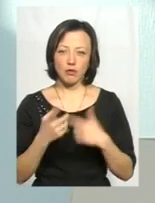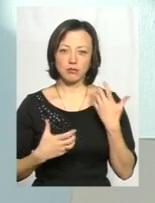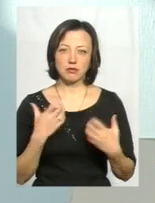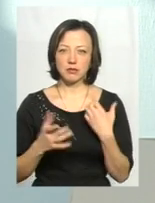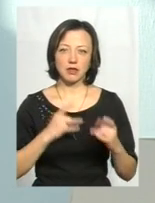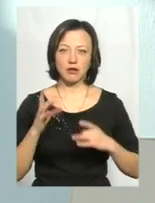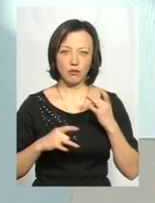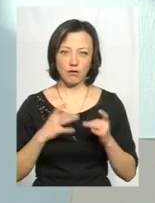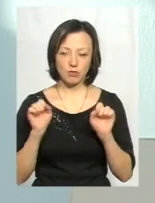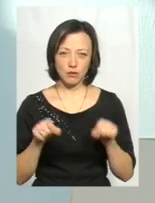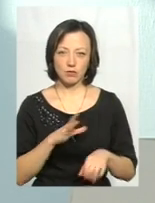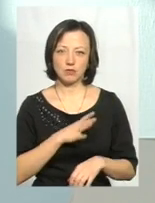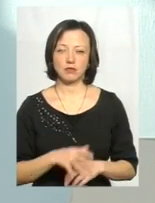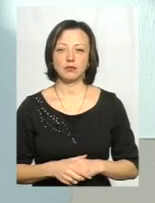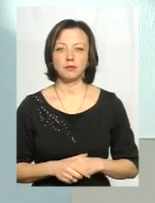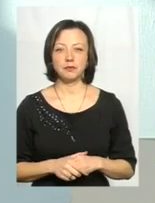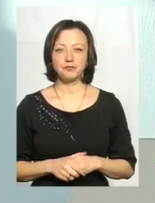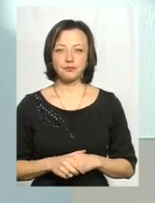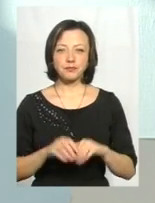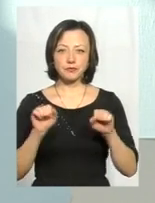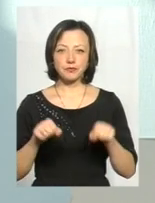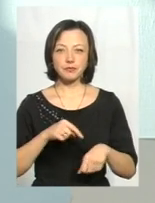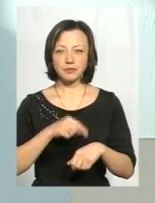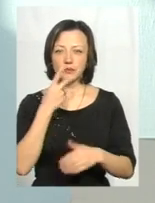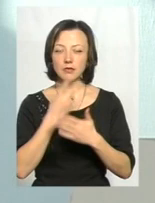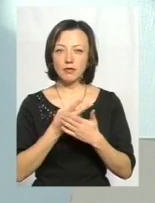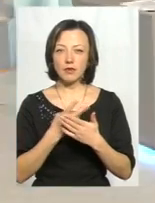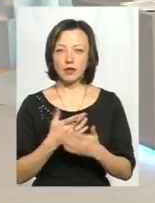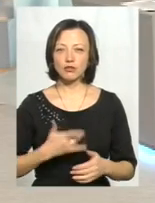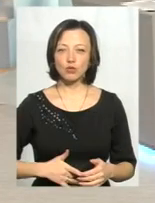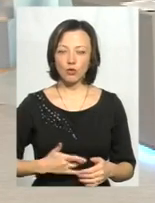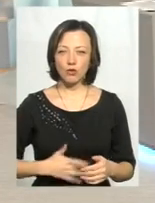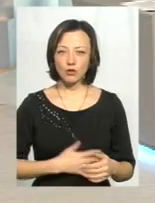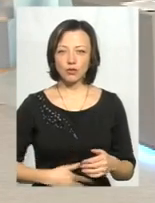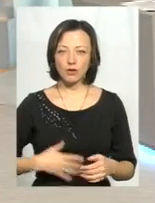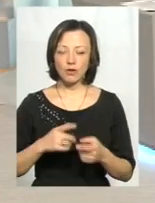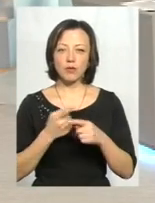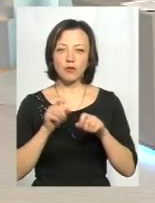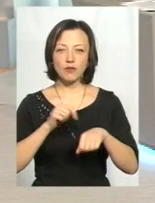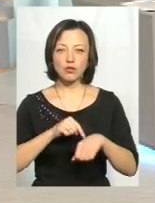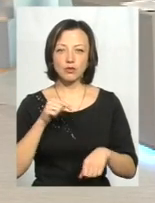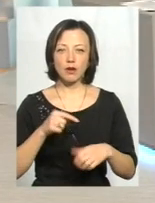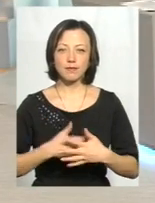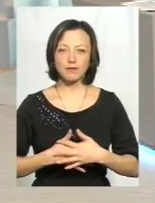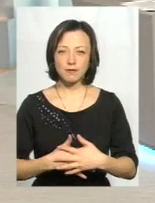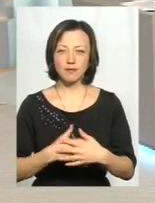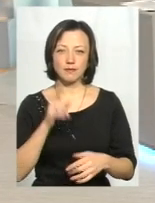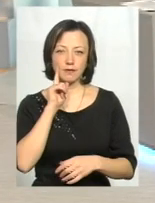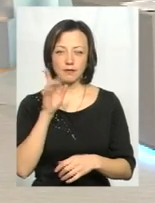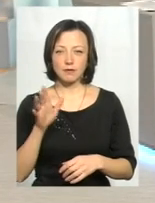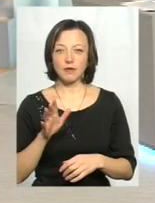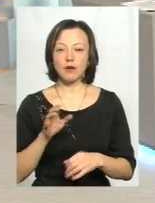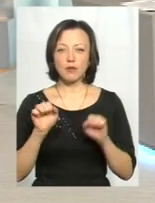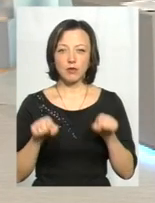збудженою, знервованою. Вона може відчувати прояви з боку шлунково-кишкового тракту, якісь відчуття метеоризму.